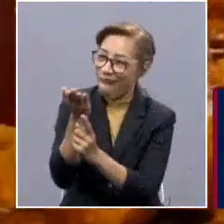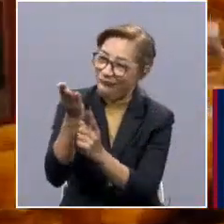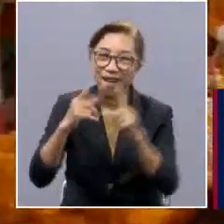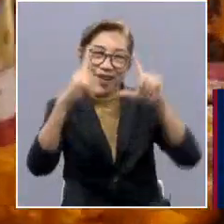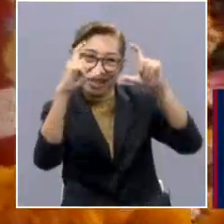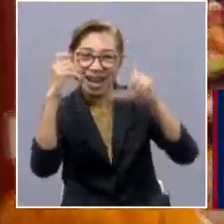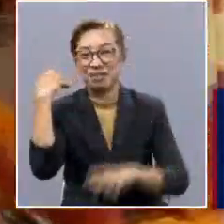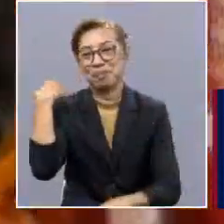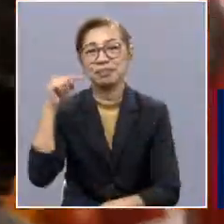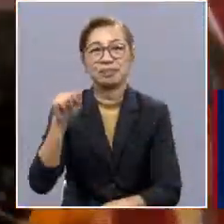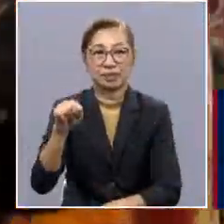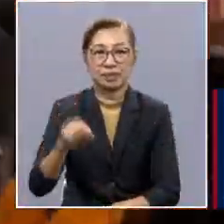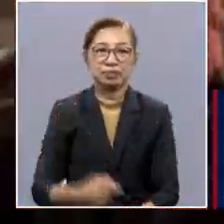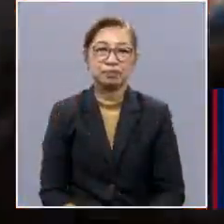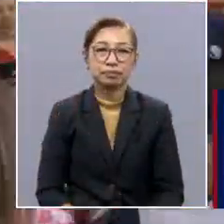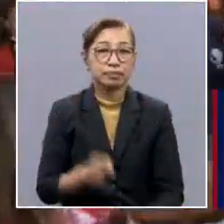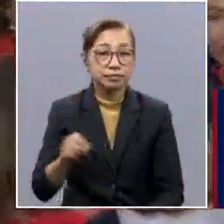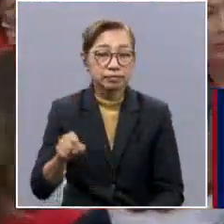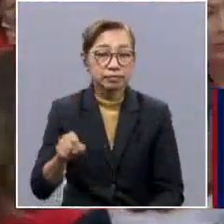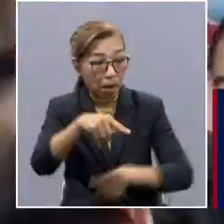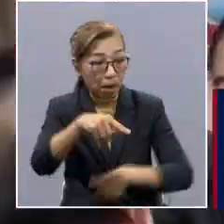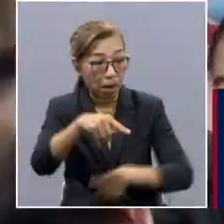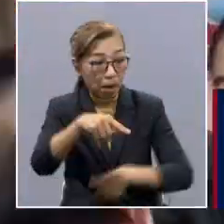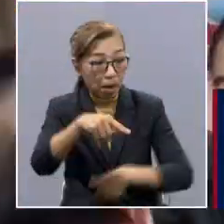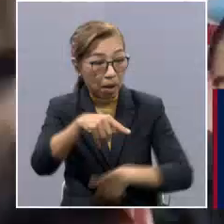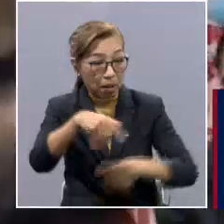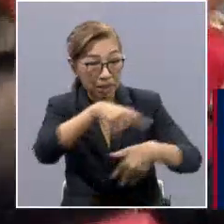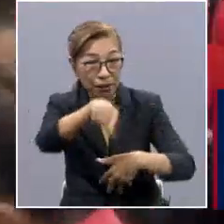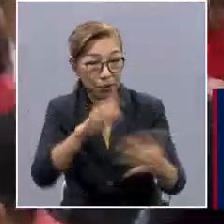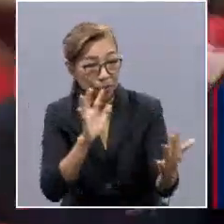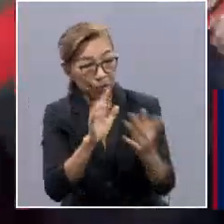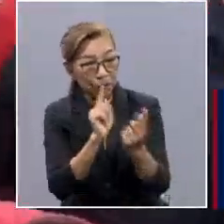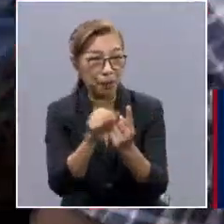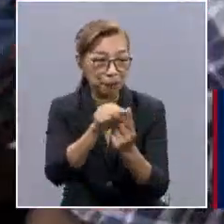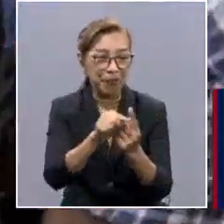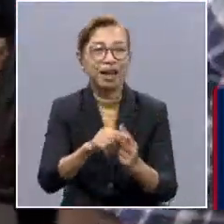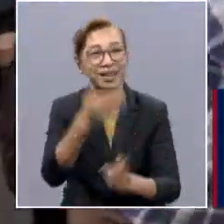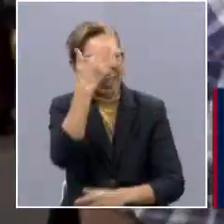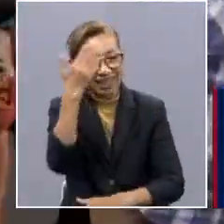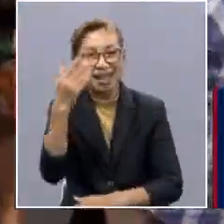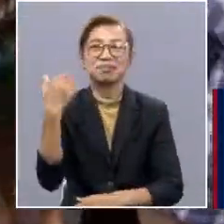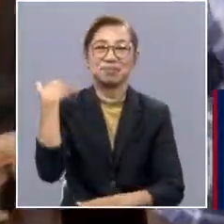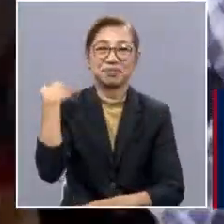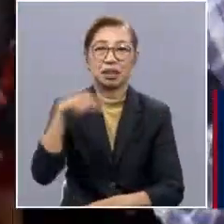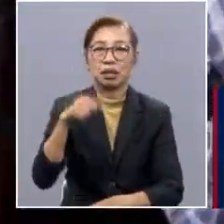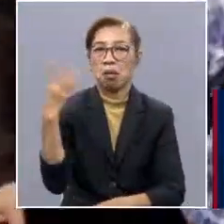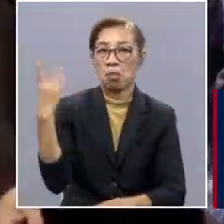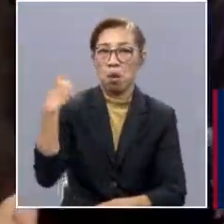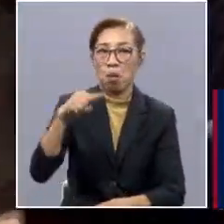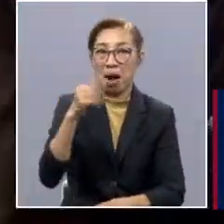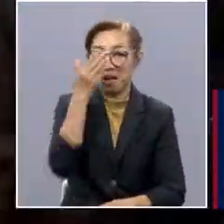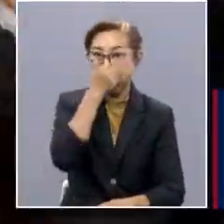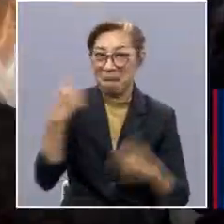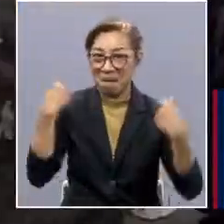ากนี่ค่ะก็ทักทายนะคะประชาชนที่เดินมาขอถ่ายรูปโอ้โหเมื่อวานเนี้ยหล่อม